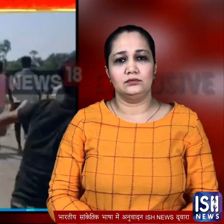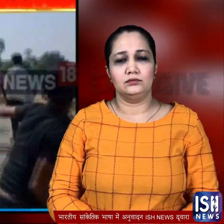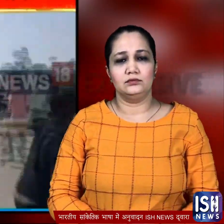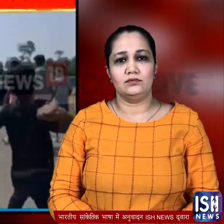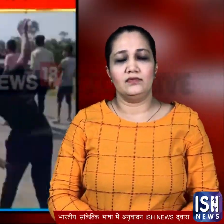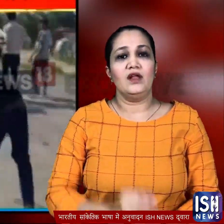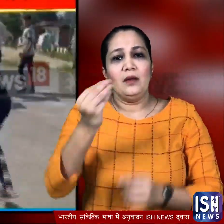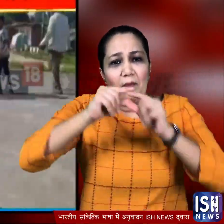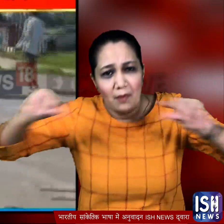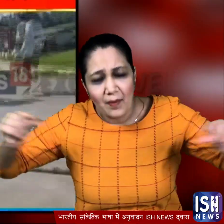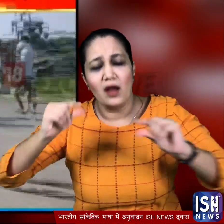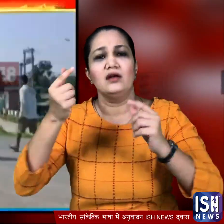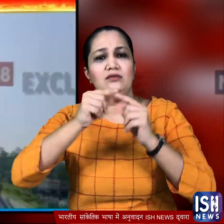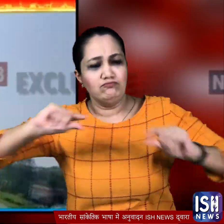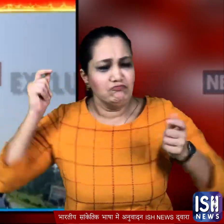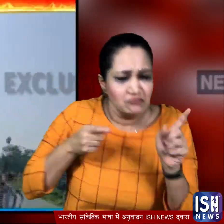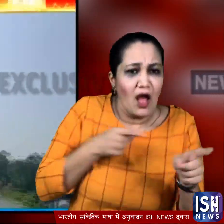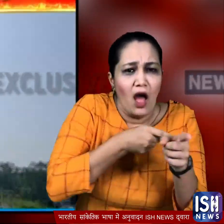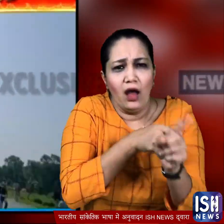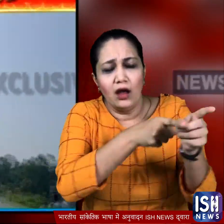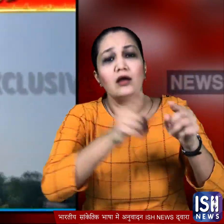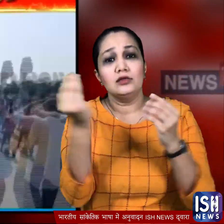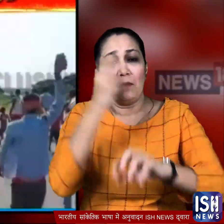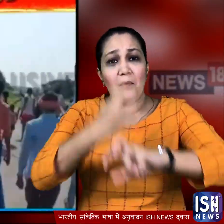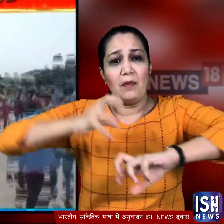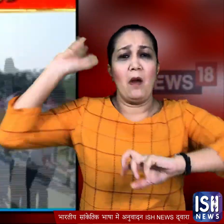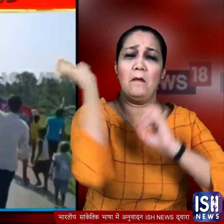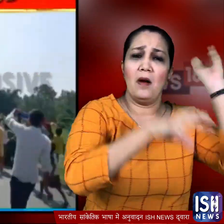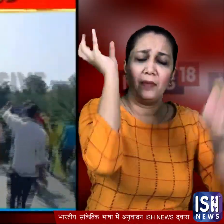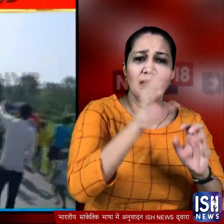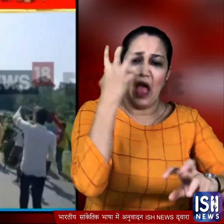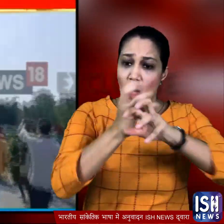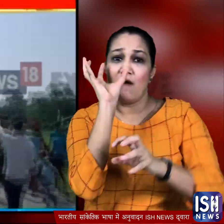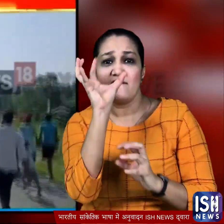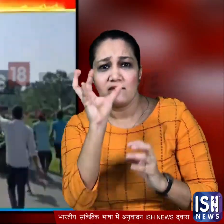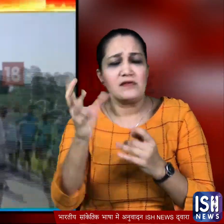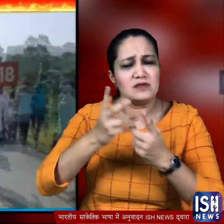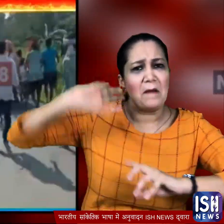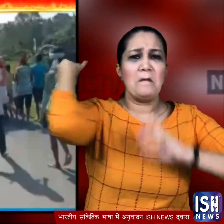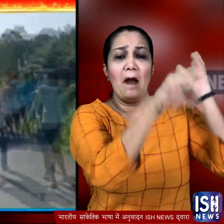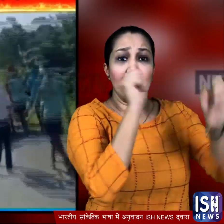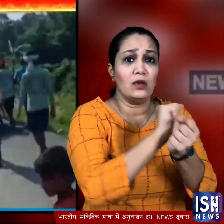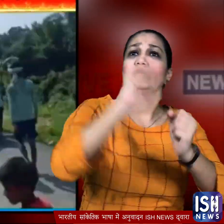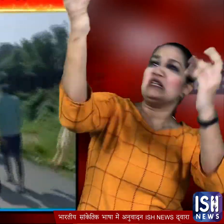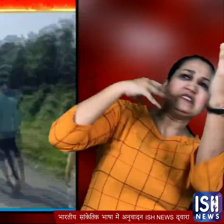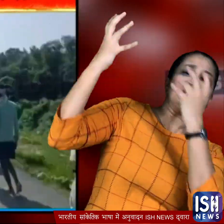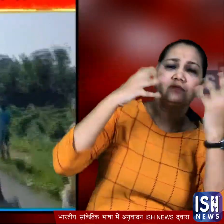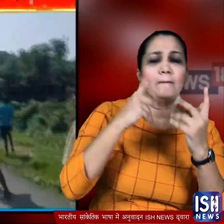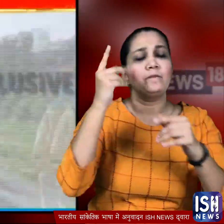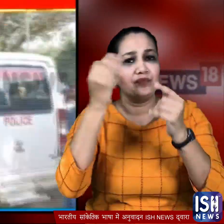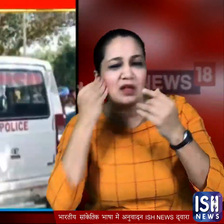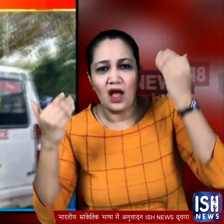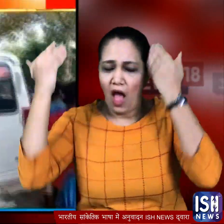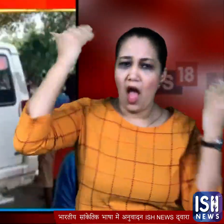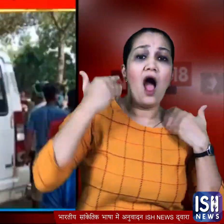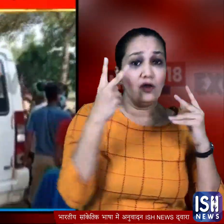कुछ लोग डंडे लेकर पुलिस वालों के पीछे भागे और कुछ लोग पत्थर बरसाते रहे। बड़े बड़े पत्थर पुलिस वालों की तरफ फेंके गए, जिसकी वजह से 2 पुलिस वाले जख्मी